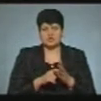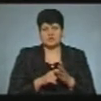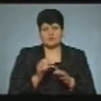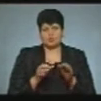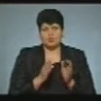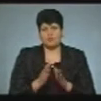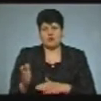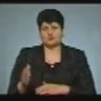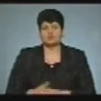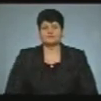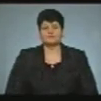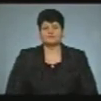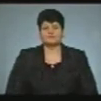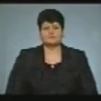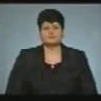порядку.